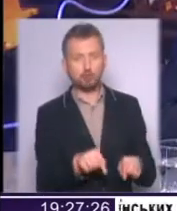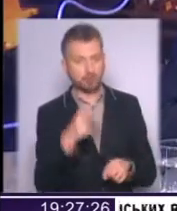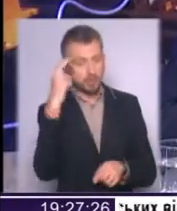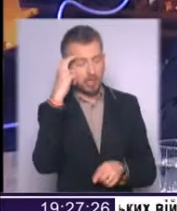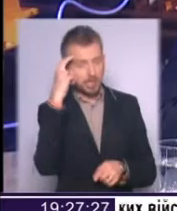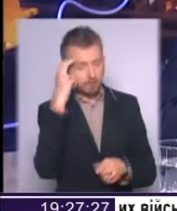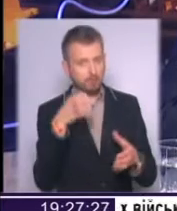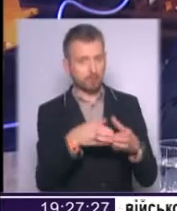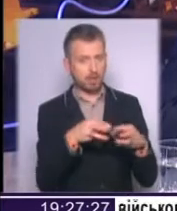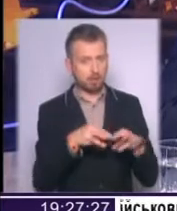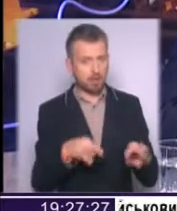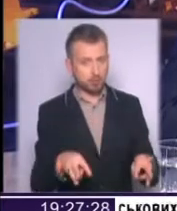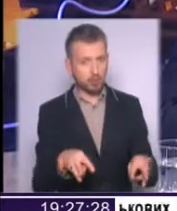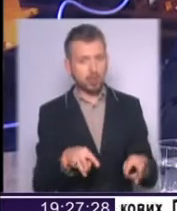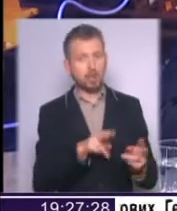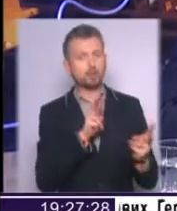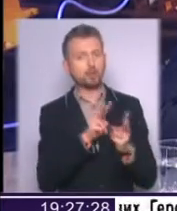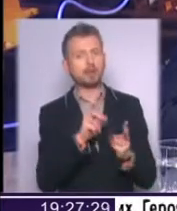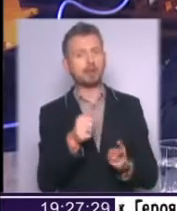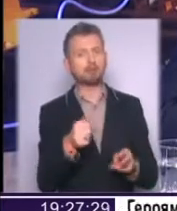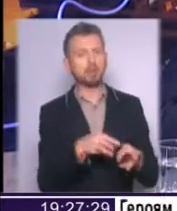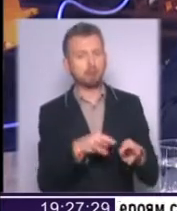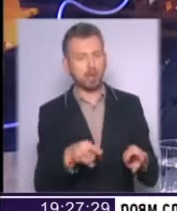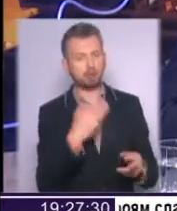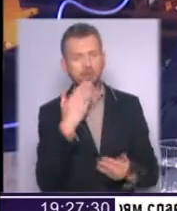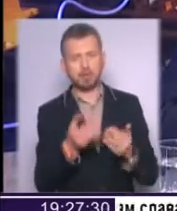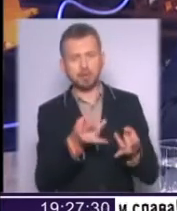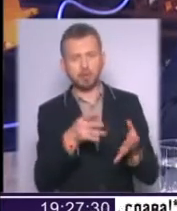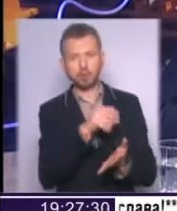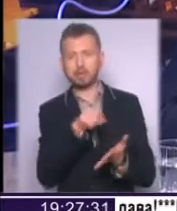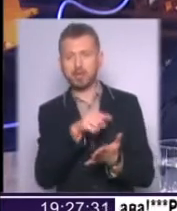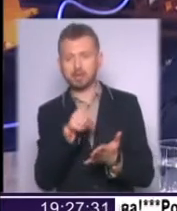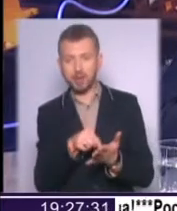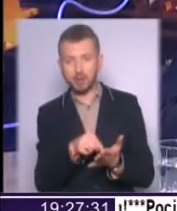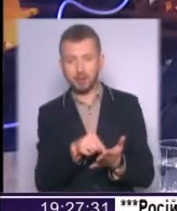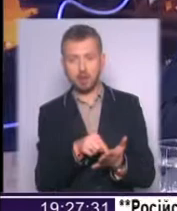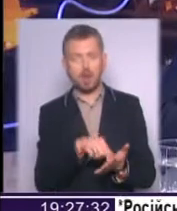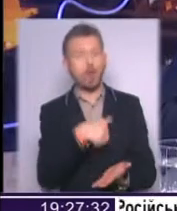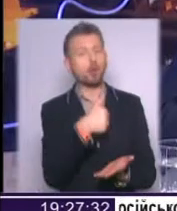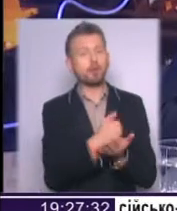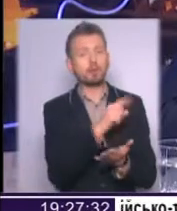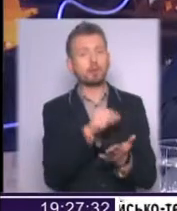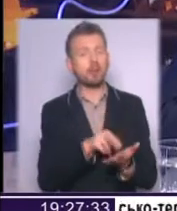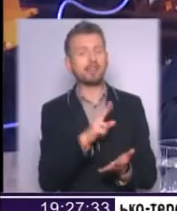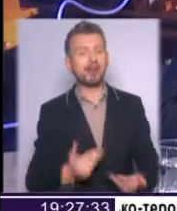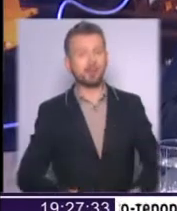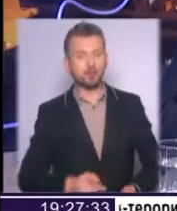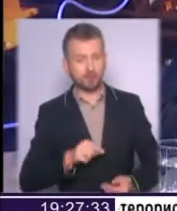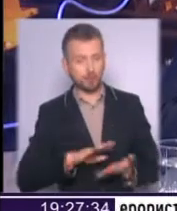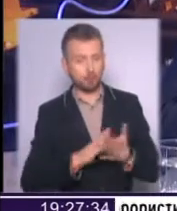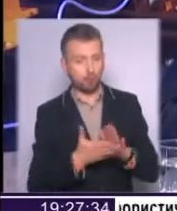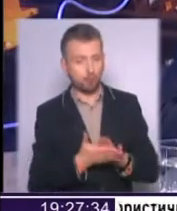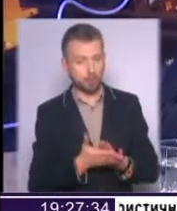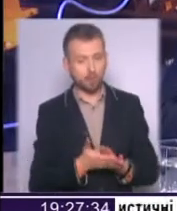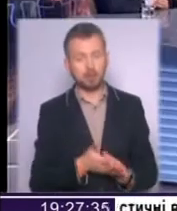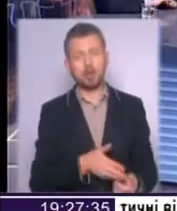до Кабміну, зустрітися з прем'єром, задати дуже прості питання. А воно у цих одне, як вижити в цих умовах? Добре, як ви